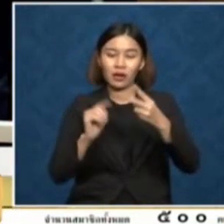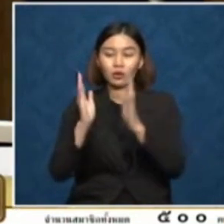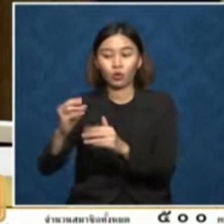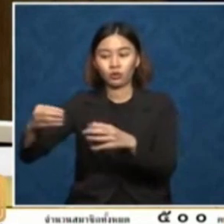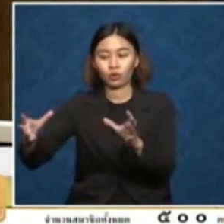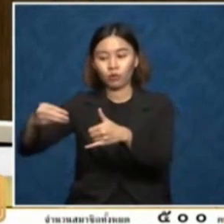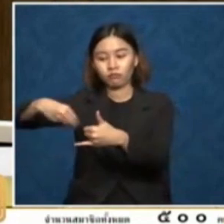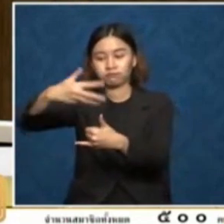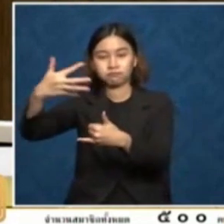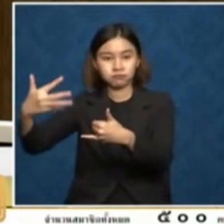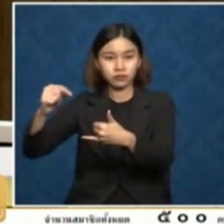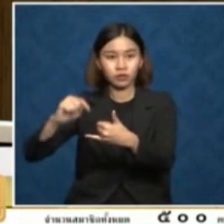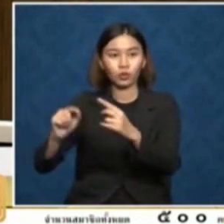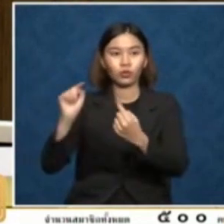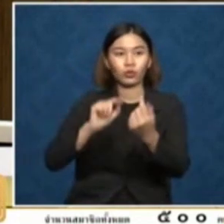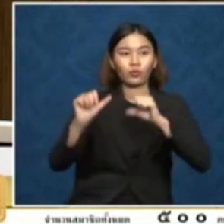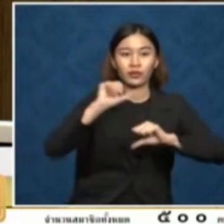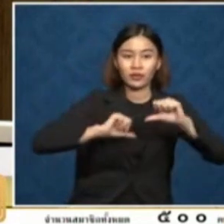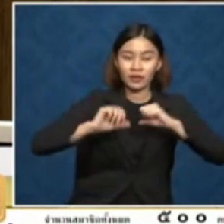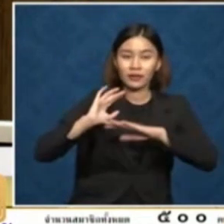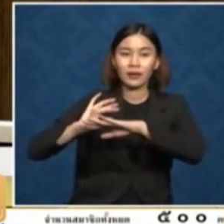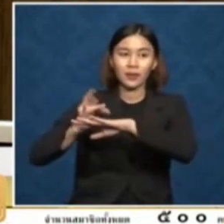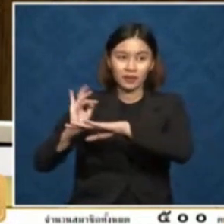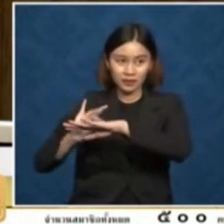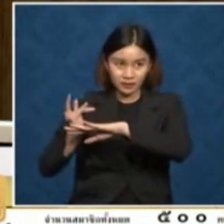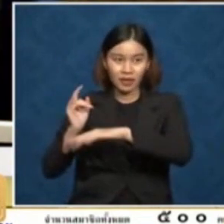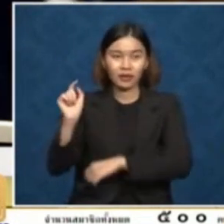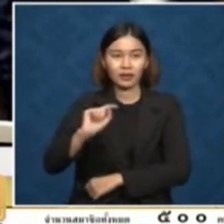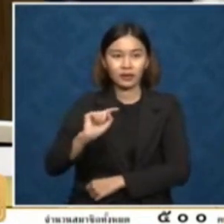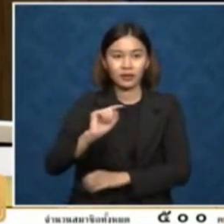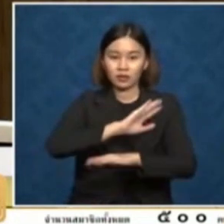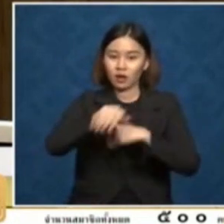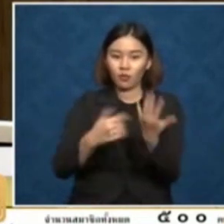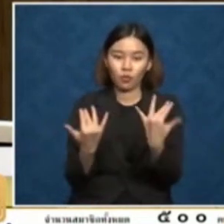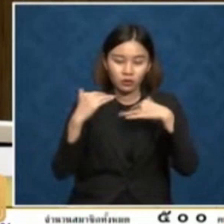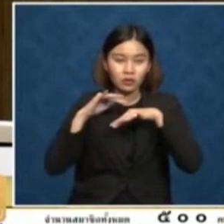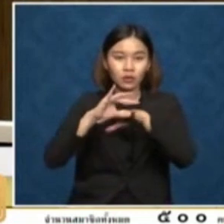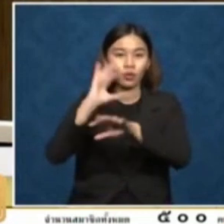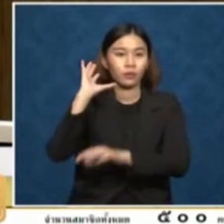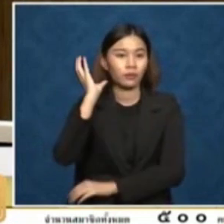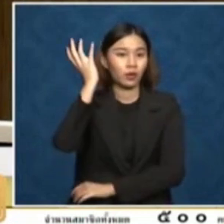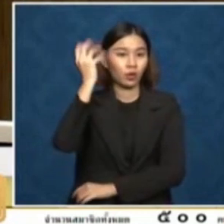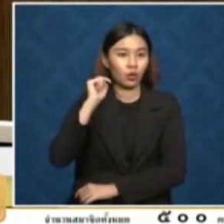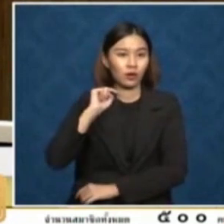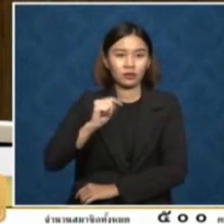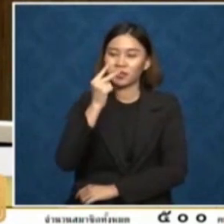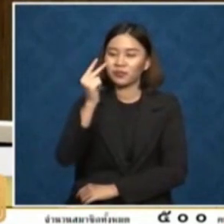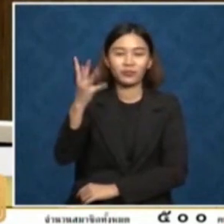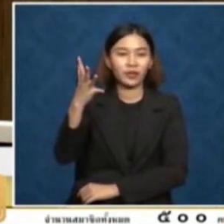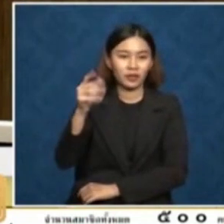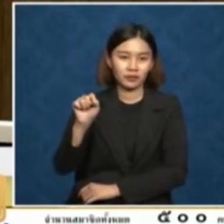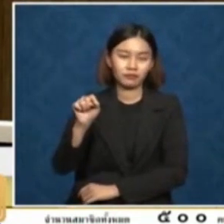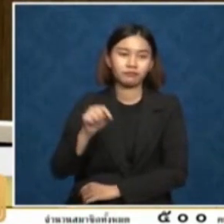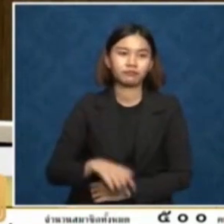ความหลากหลายทางเพศซึ่งเป็นวิทยาศาสตร์และเป็นธรรมชาติที่เราอยู่ร่วมบนโลกใบนี้ไม่ได้ถูกเห็น